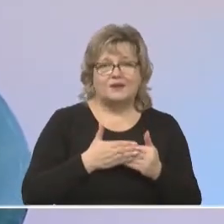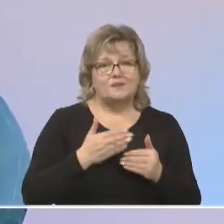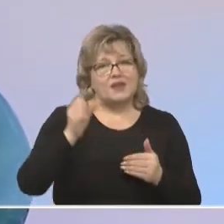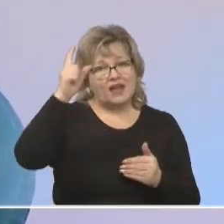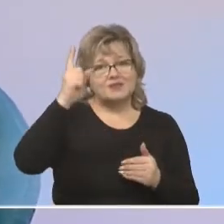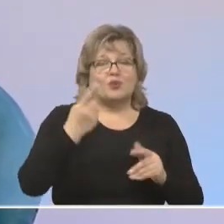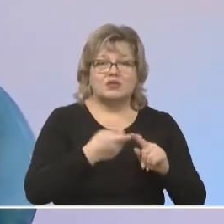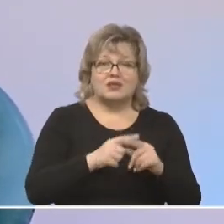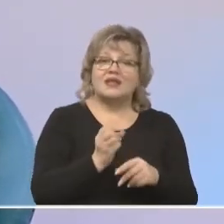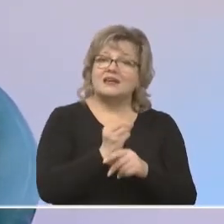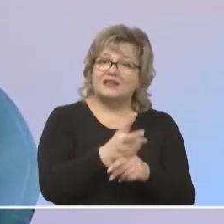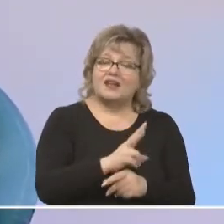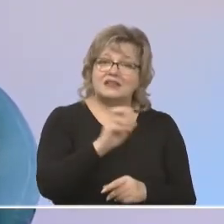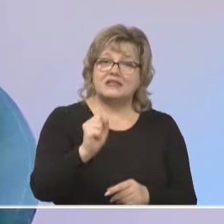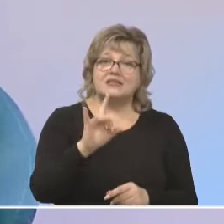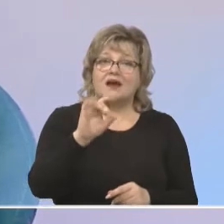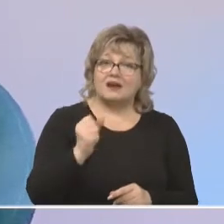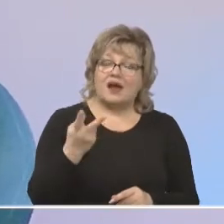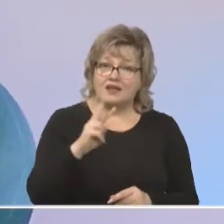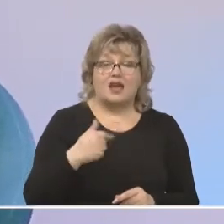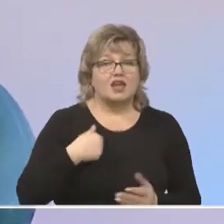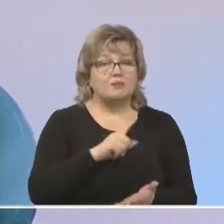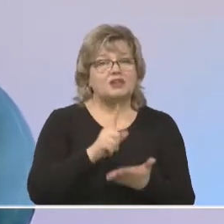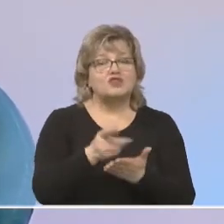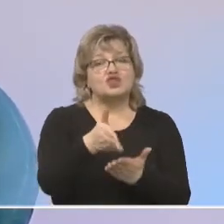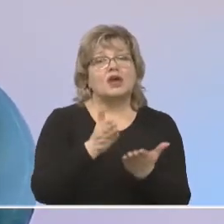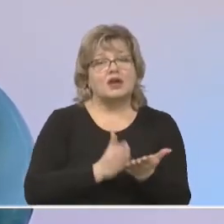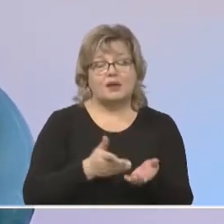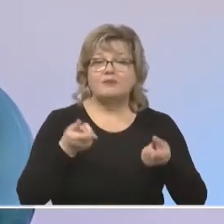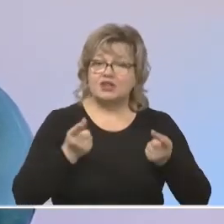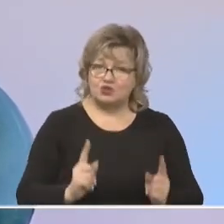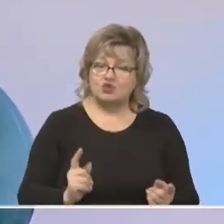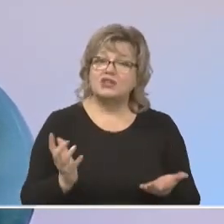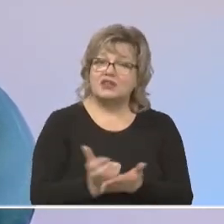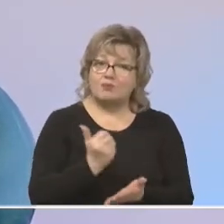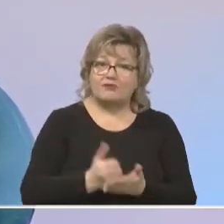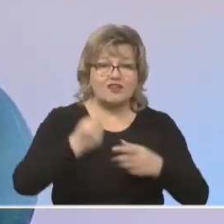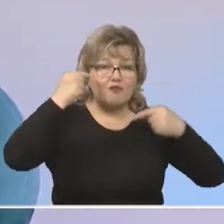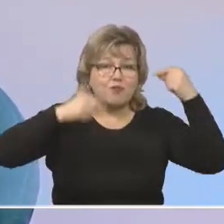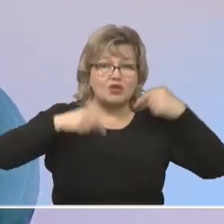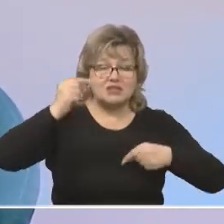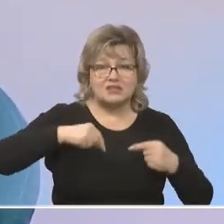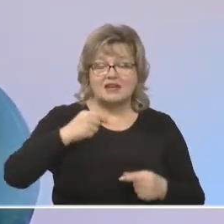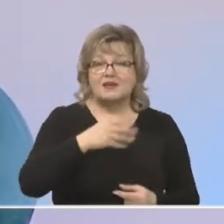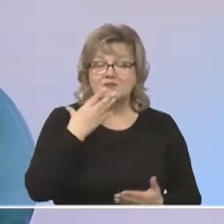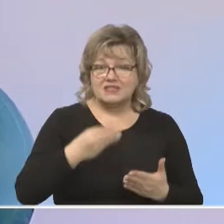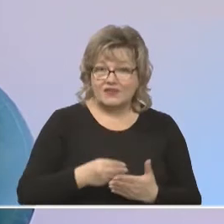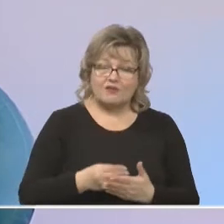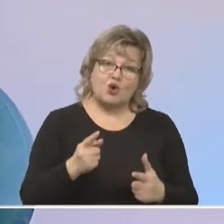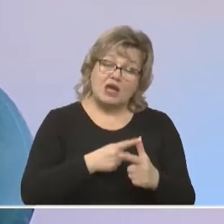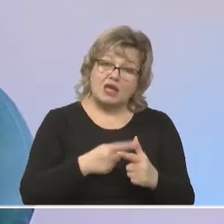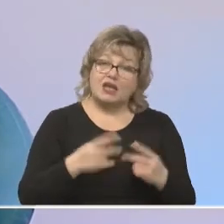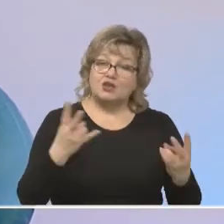Господь из рая, и мы должны хлеб насущный добывать в поте лица своего. Или там